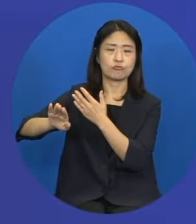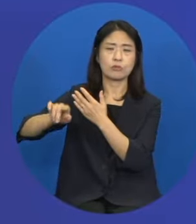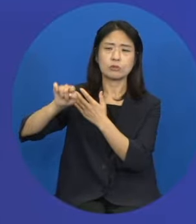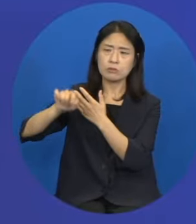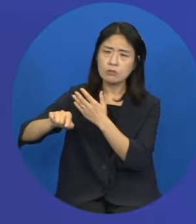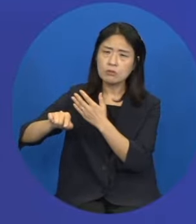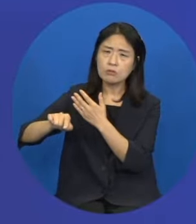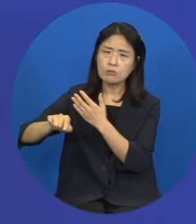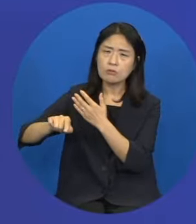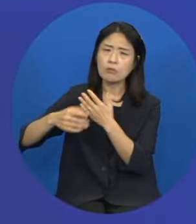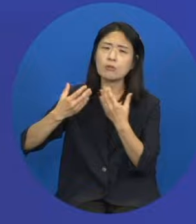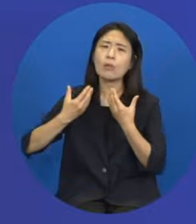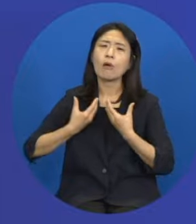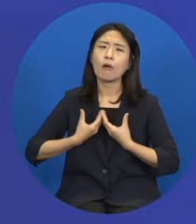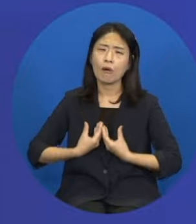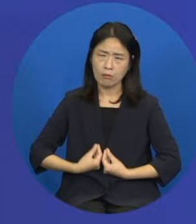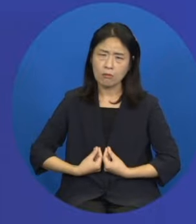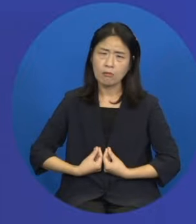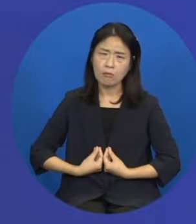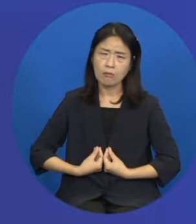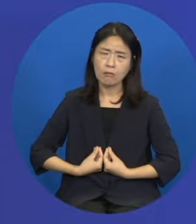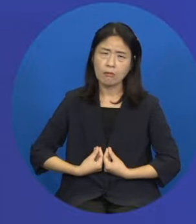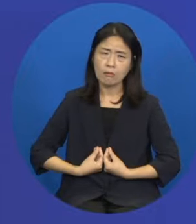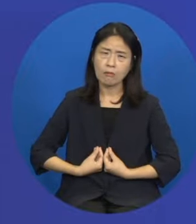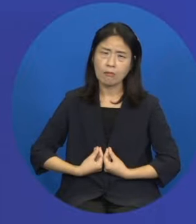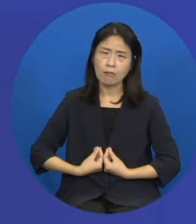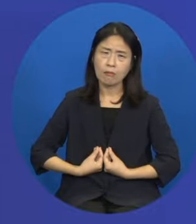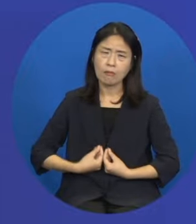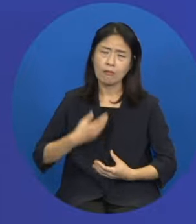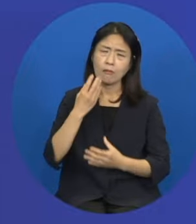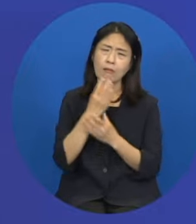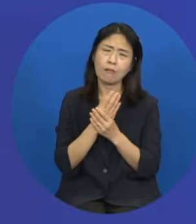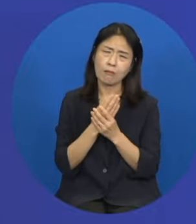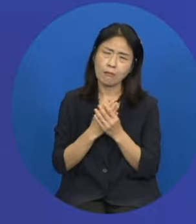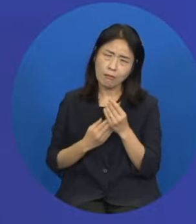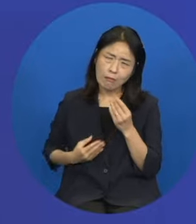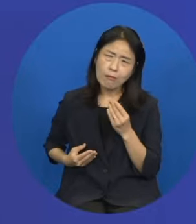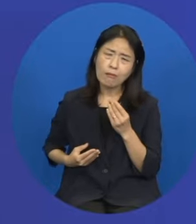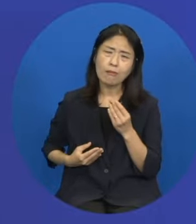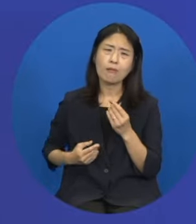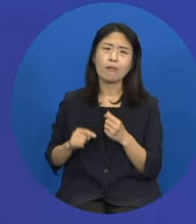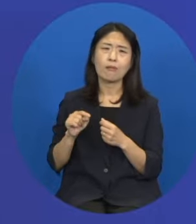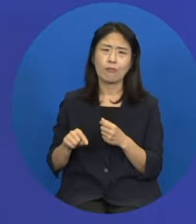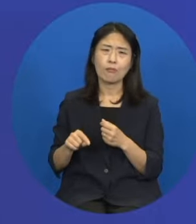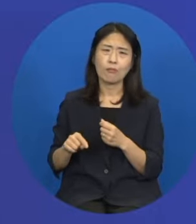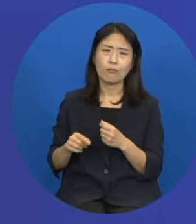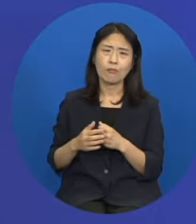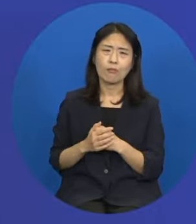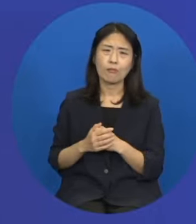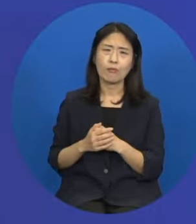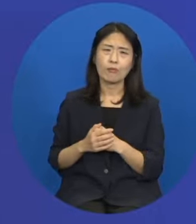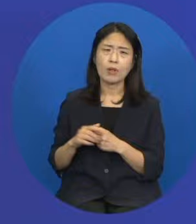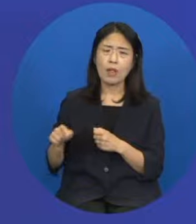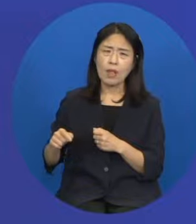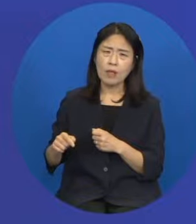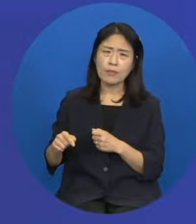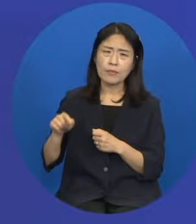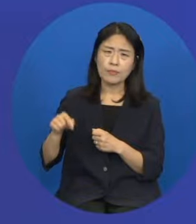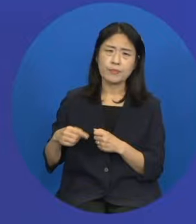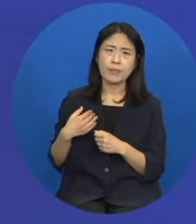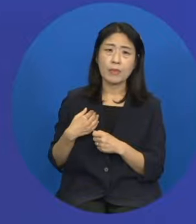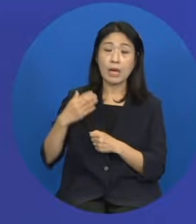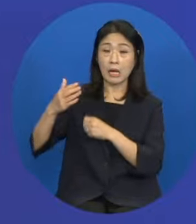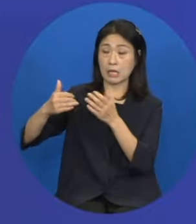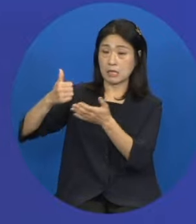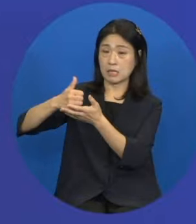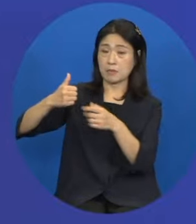낙심합니다. 번아웃이 와요. 오히려 이제 더 핍박을 당하니까, 아, 내가 이렇게까지 했는데 나라가 바뀌지 않는 것 같고, 마치 하나님